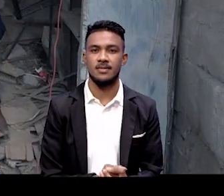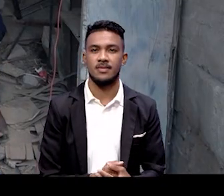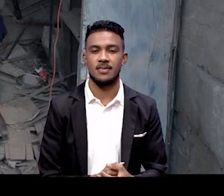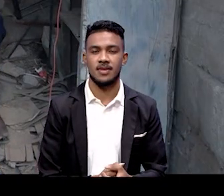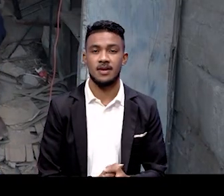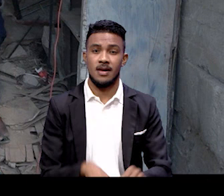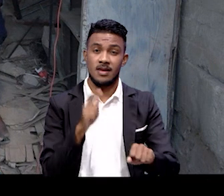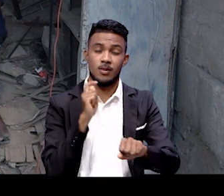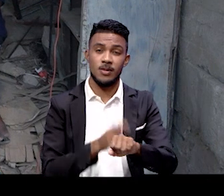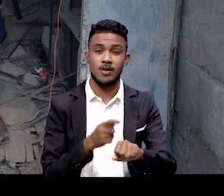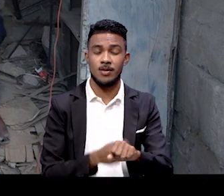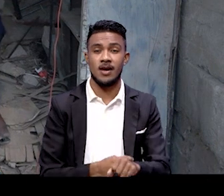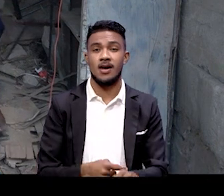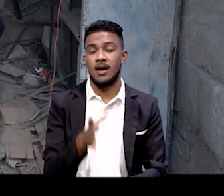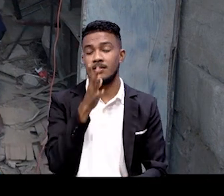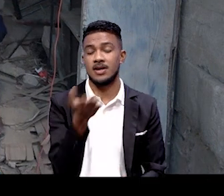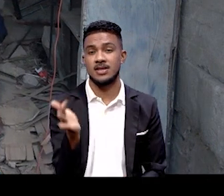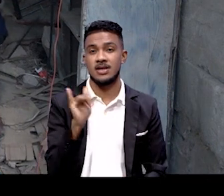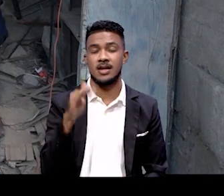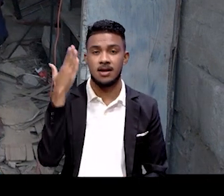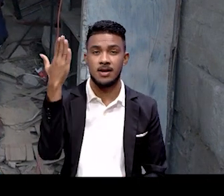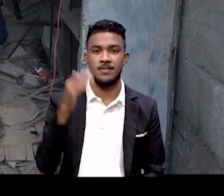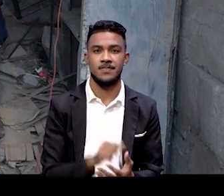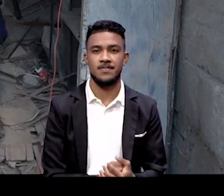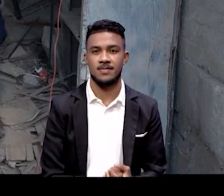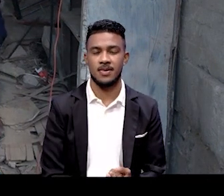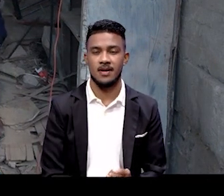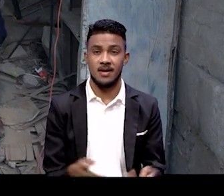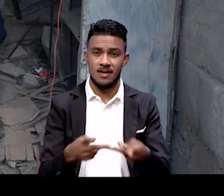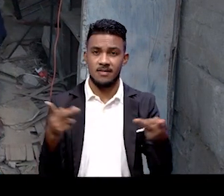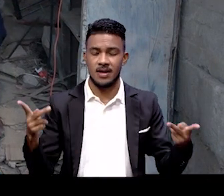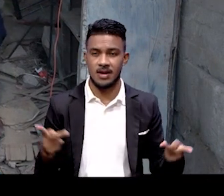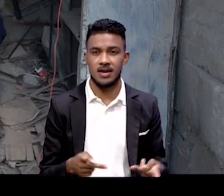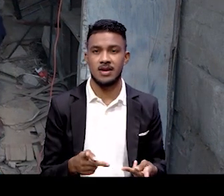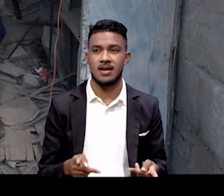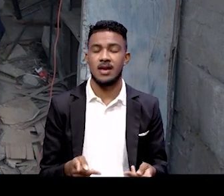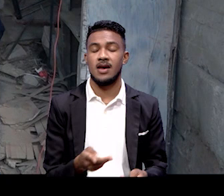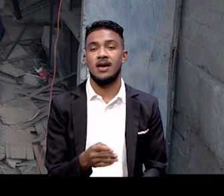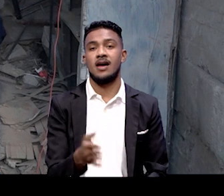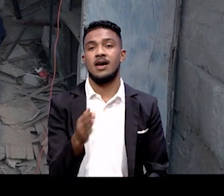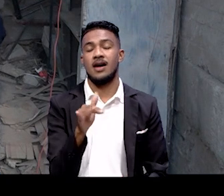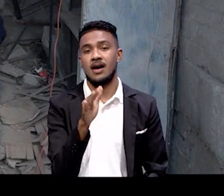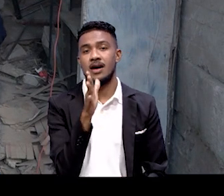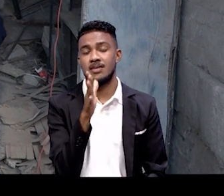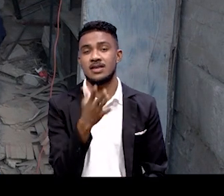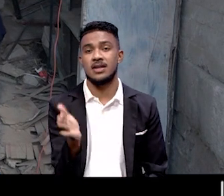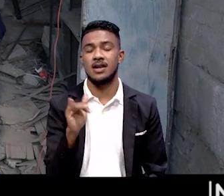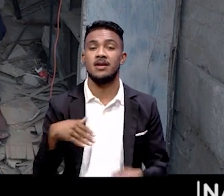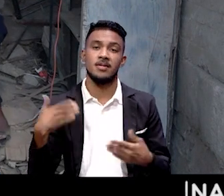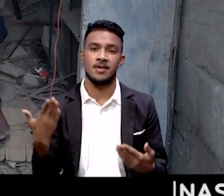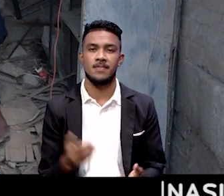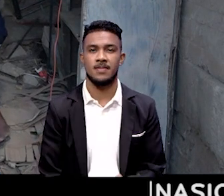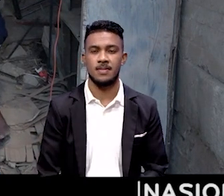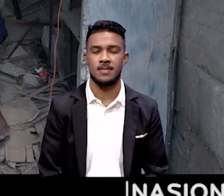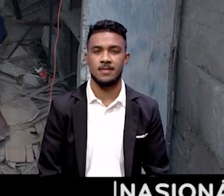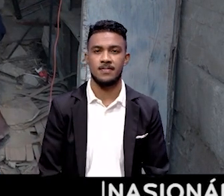Momentu ni amasir ini behela. Oh iya lah. Fatin dene amasir itu ini behela. Ami iha telior. Hal sere liur